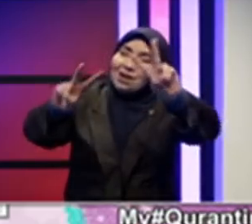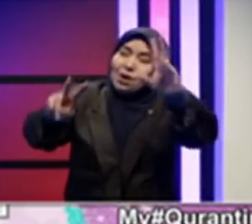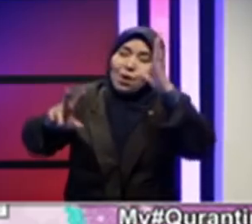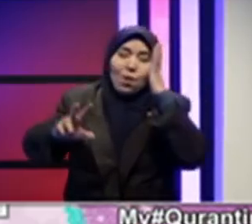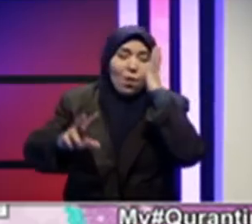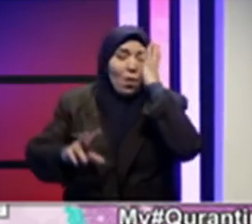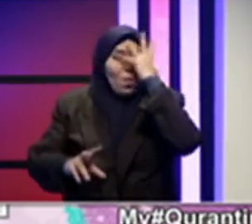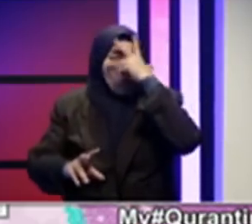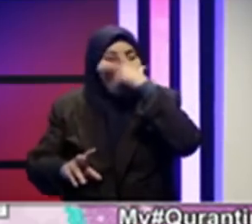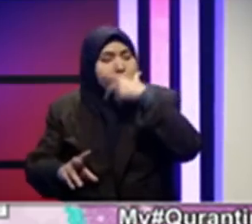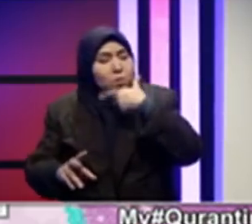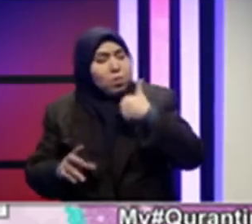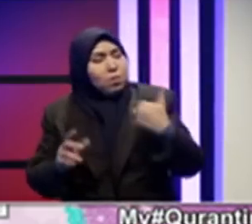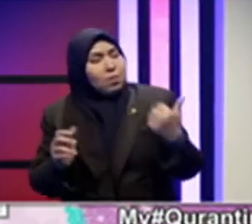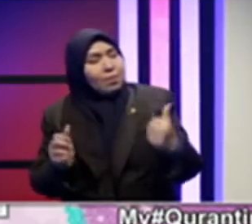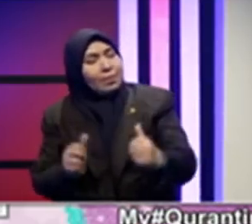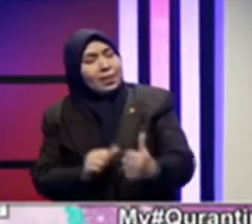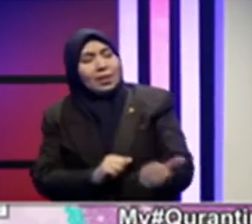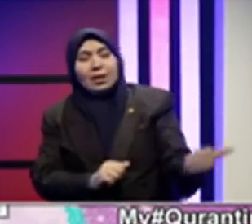الأعين